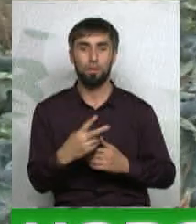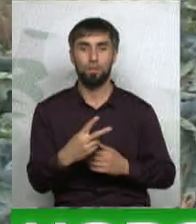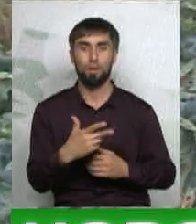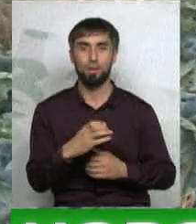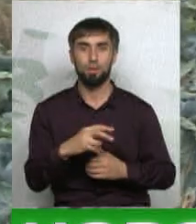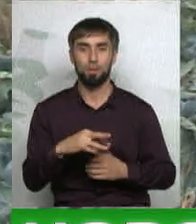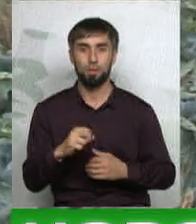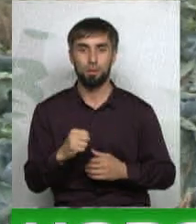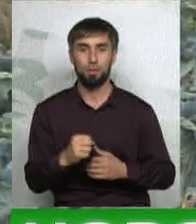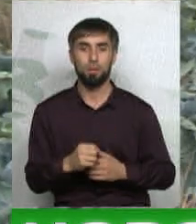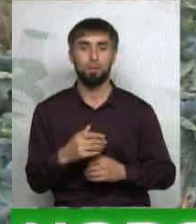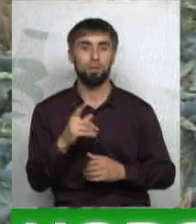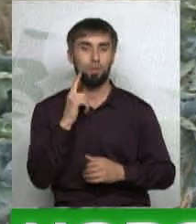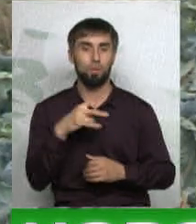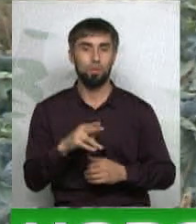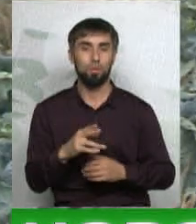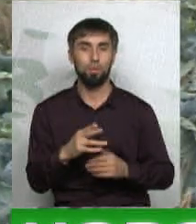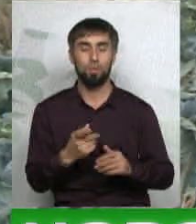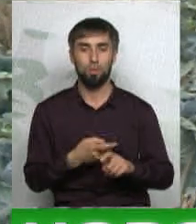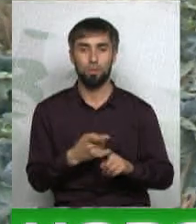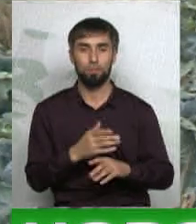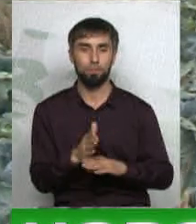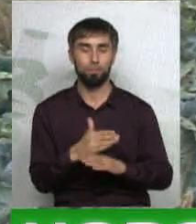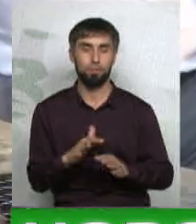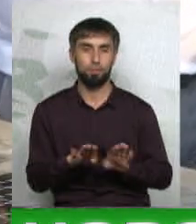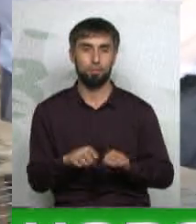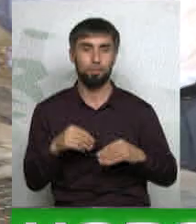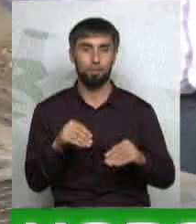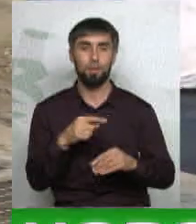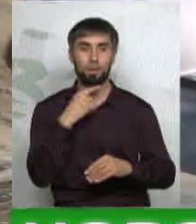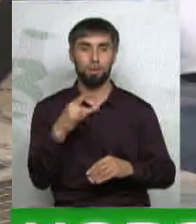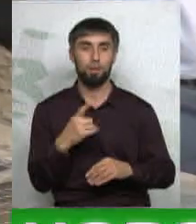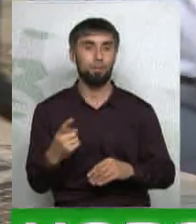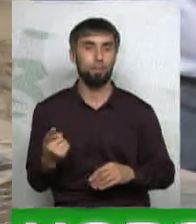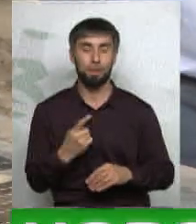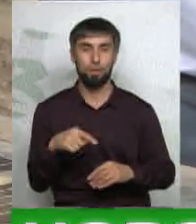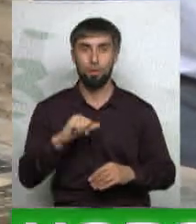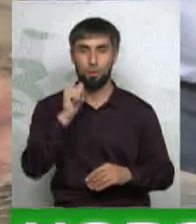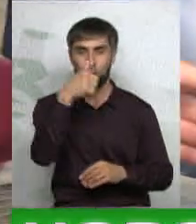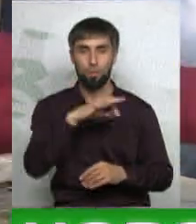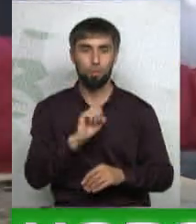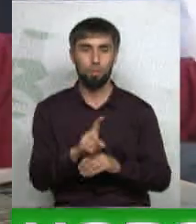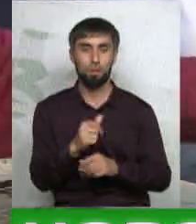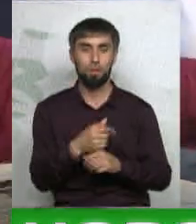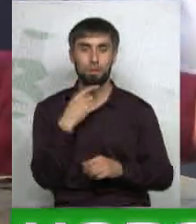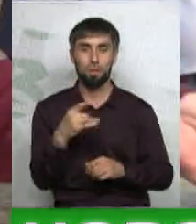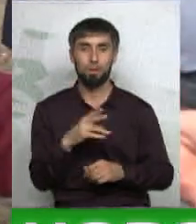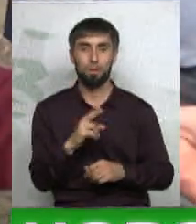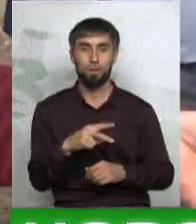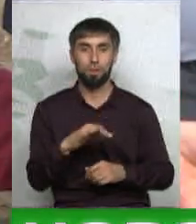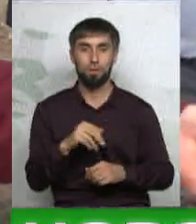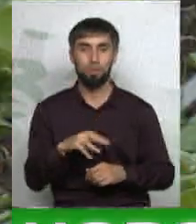свекла. Зеленый лук, картошка, ассортимент, вот так мы сажаем. В Ингушетии впервые в этом году по поручению главы региона Махмуда